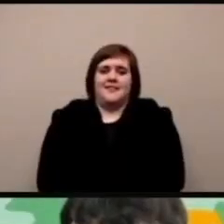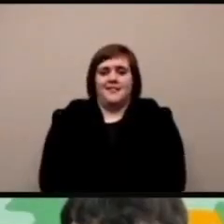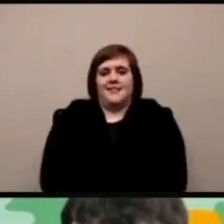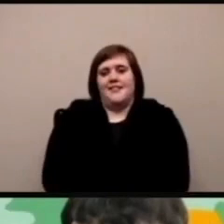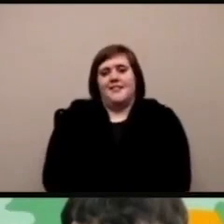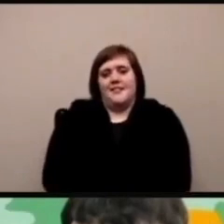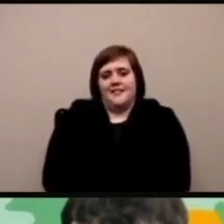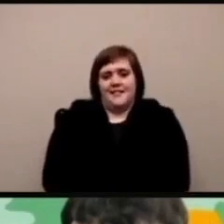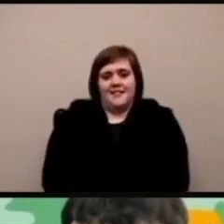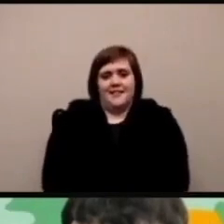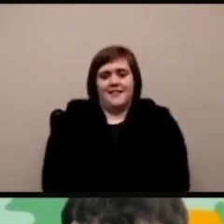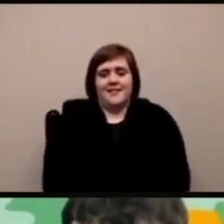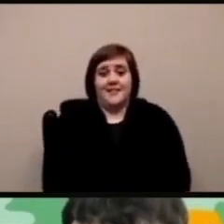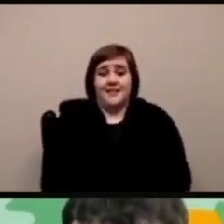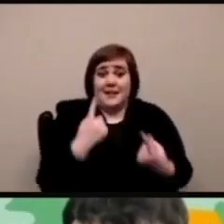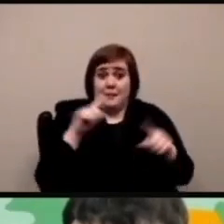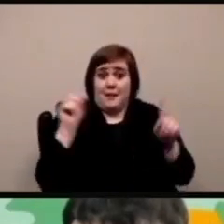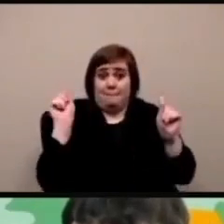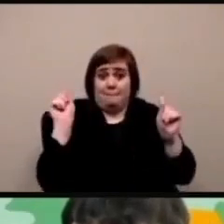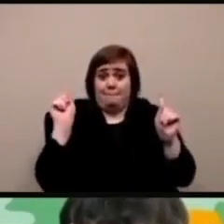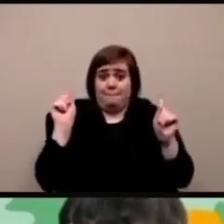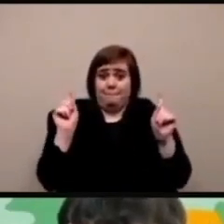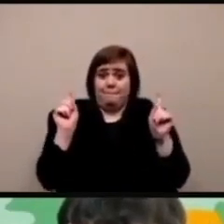ちょっとトライしてみます